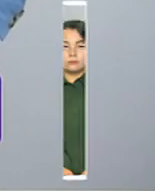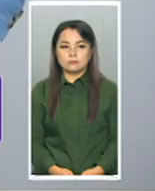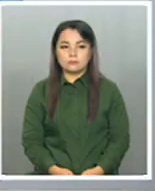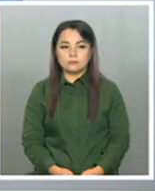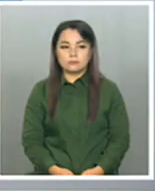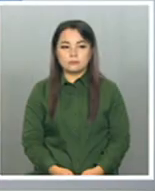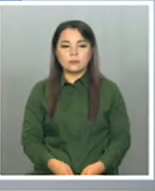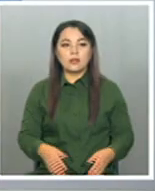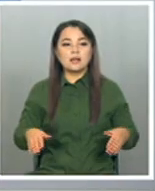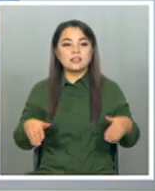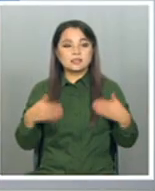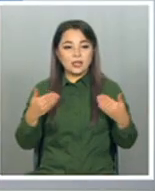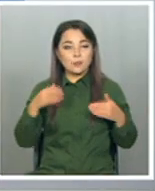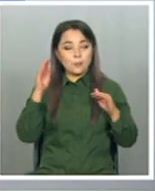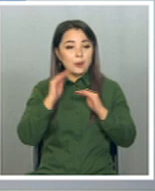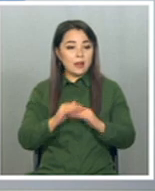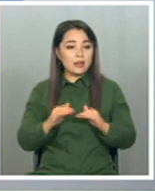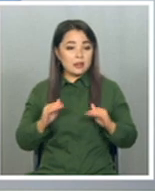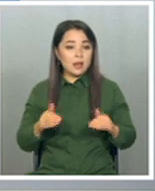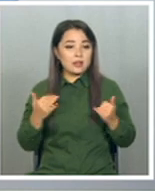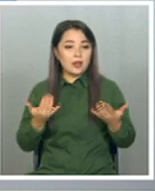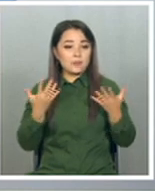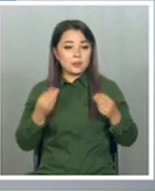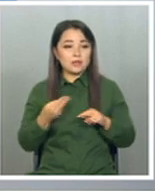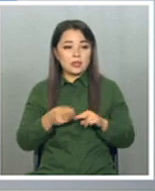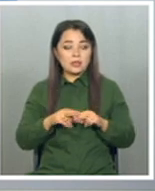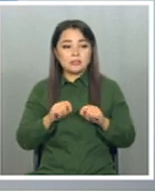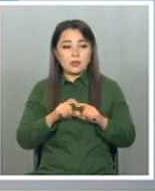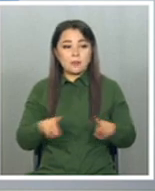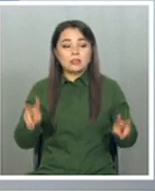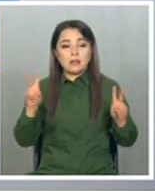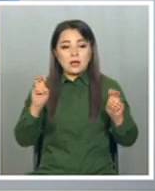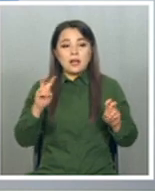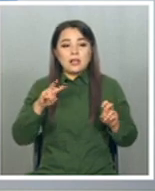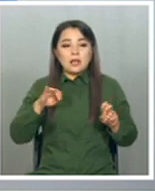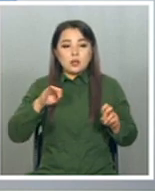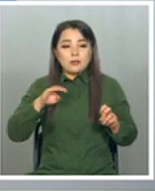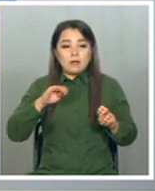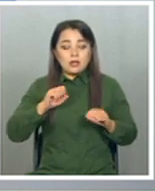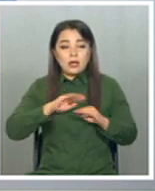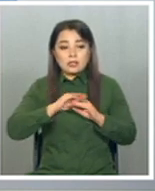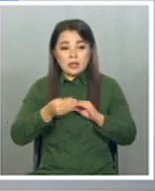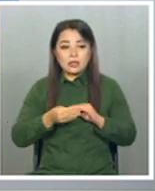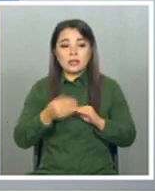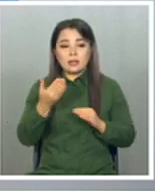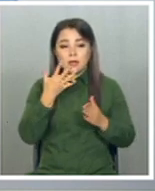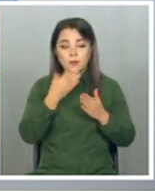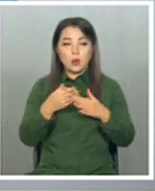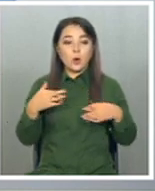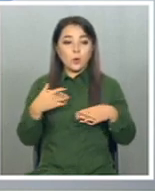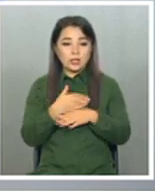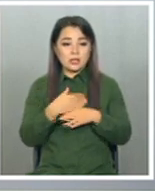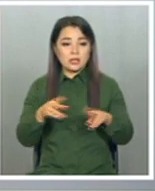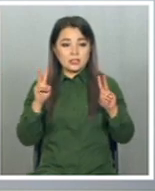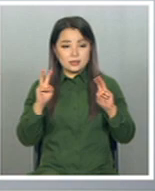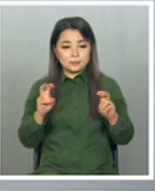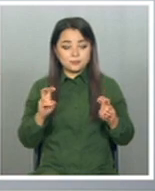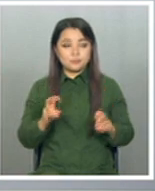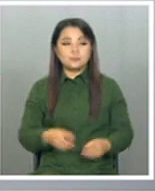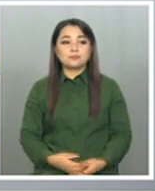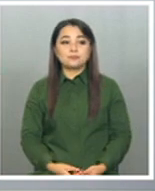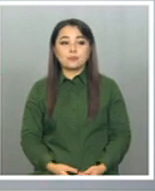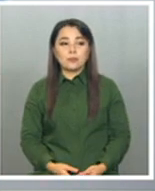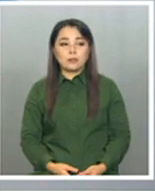Сәлеметсіздер ме, балалар? Біздің бүгінгі сабағымыздың тақырыбы литосфераның тектоникалық қозғалыстары.